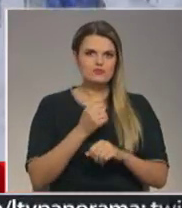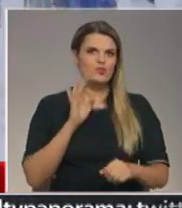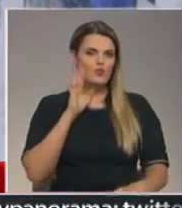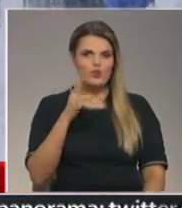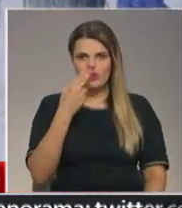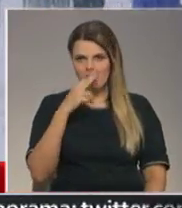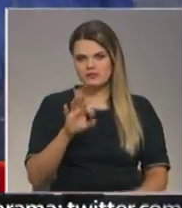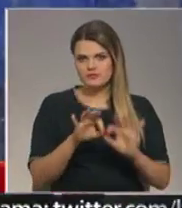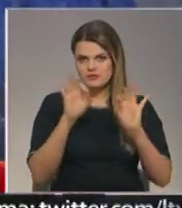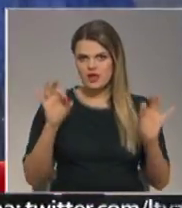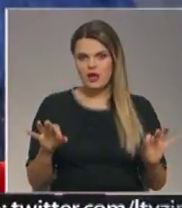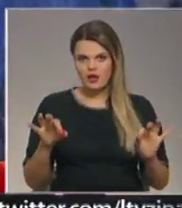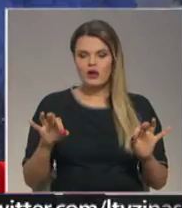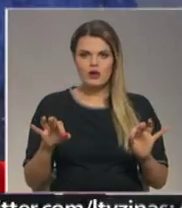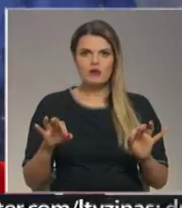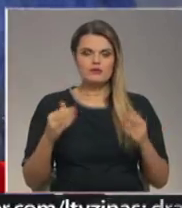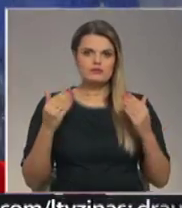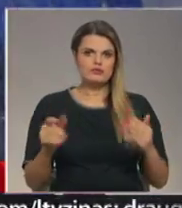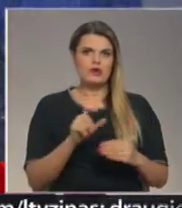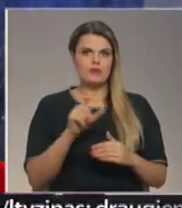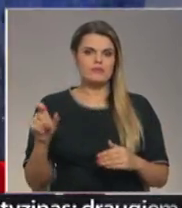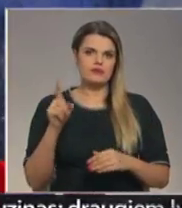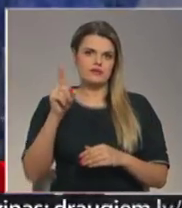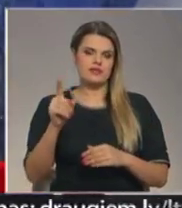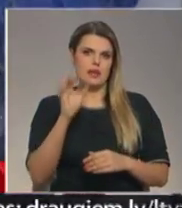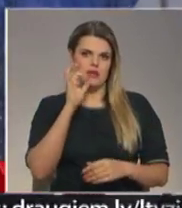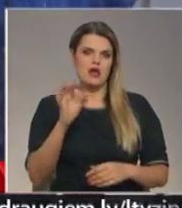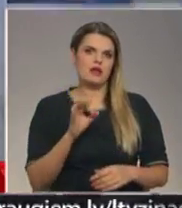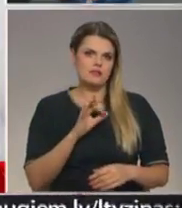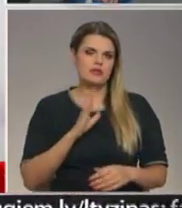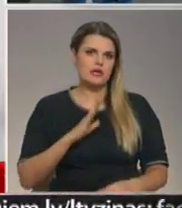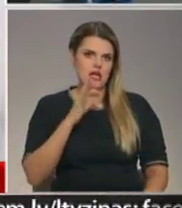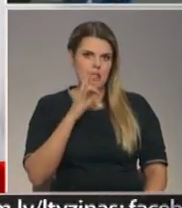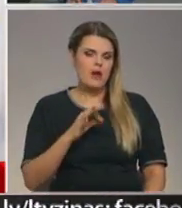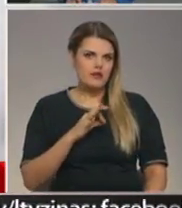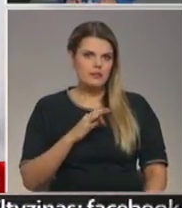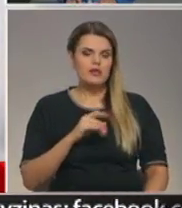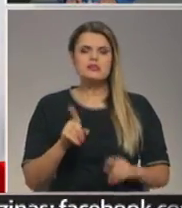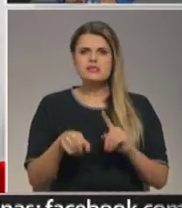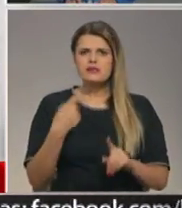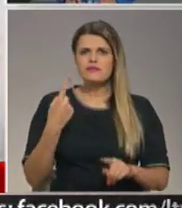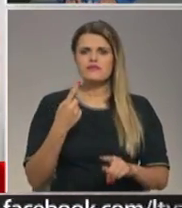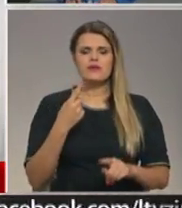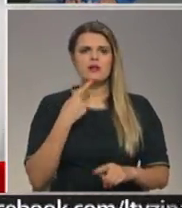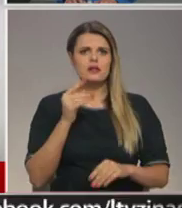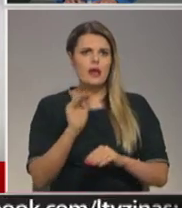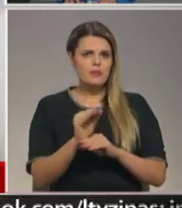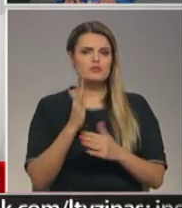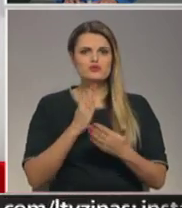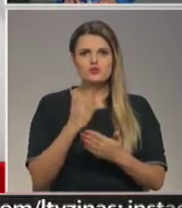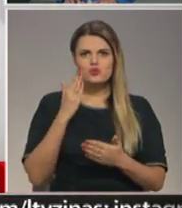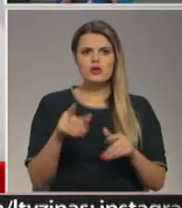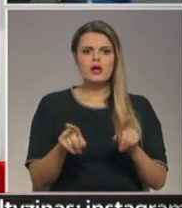nākamās nedēļas, tā kā šobrīd bumba ir viņa pusē. Kučinskungs, vēl jāpiebilst noteikti